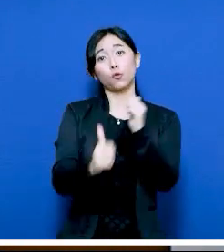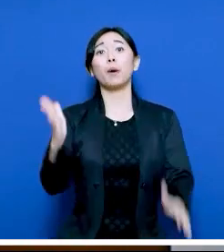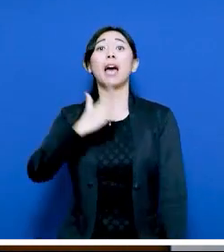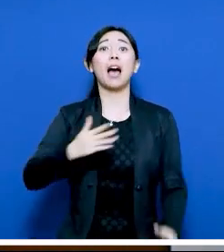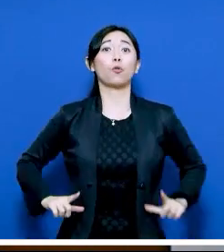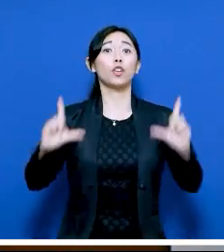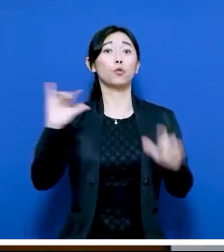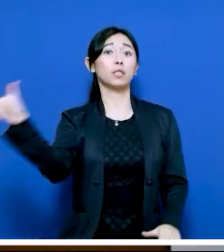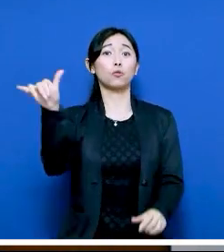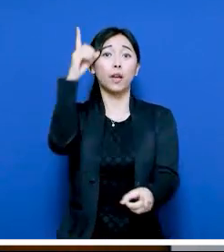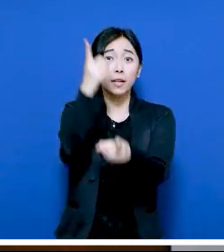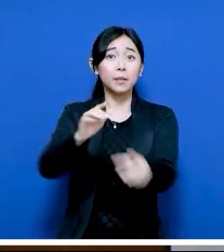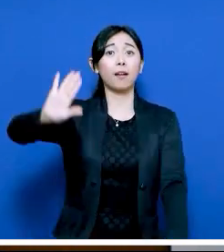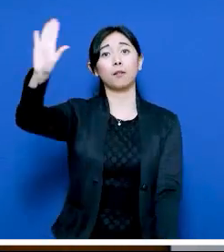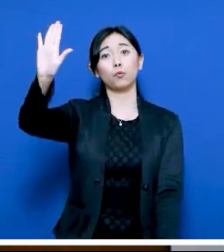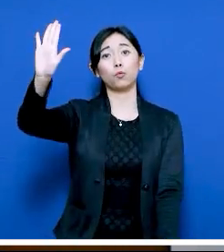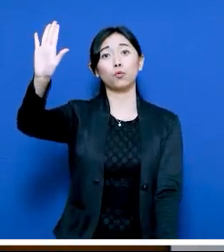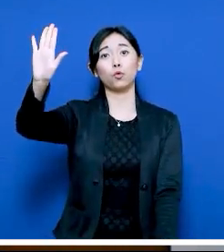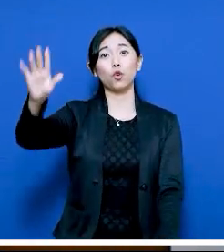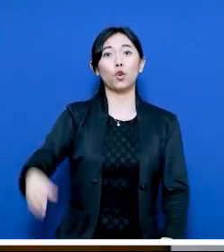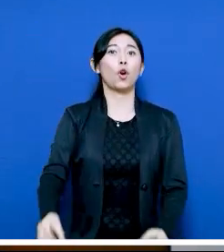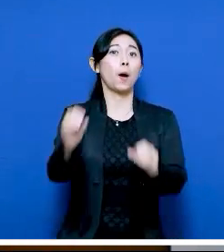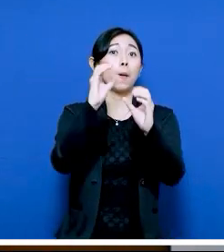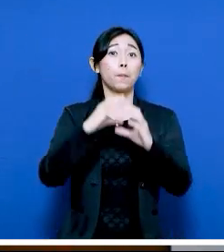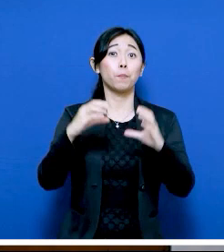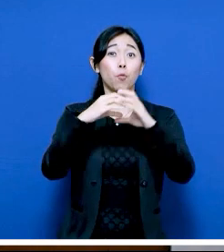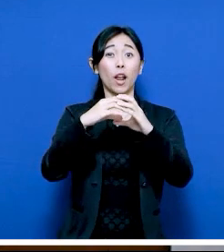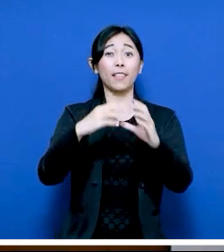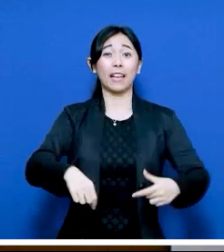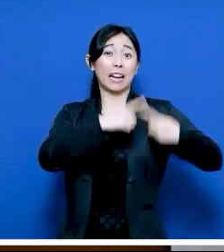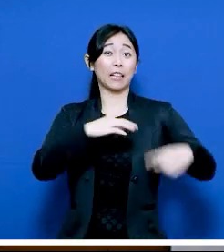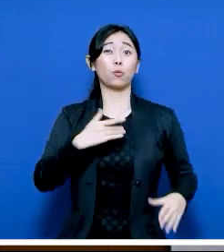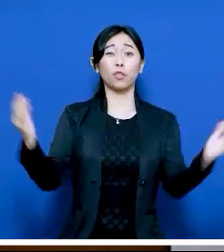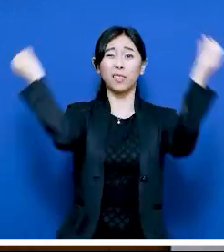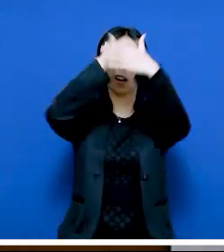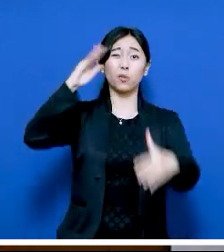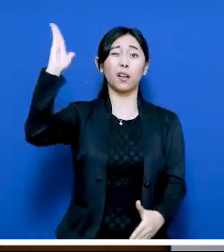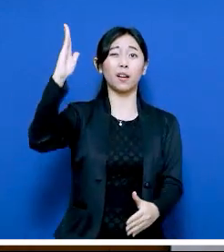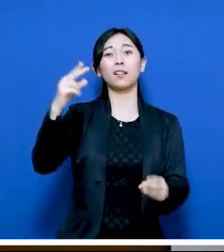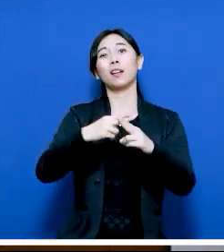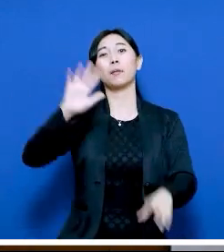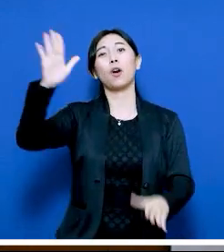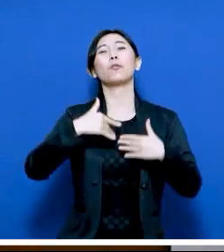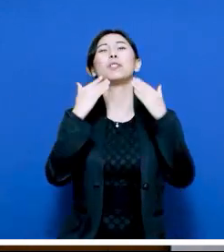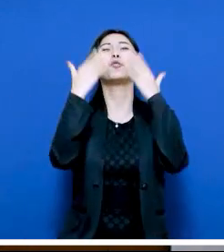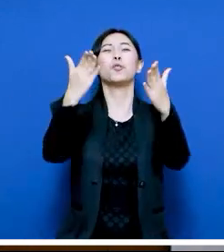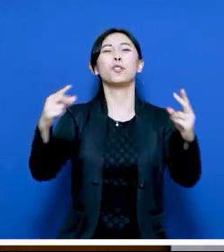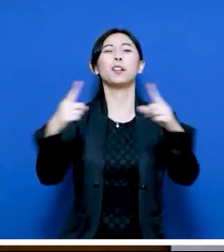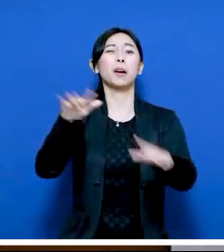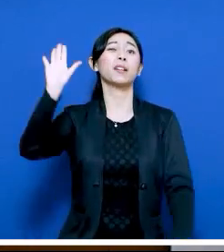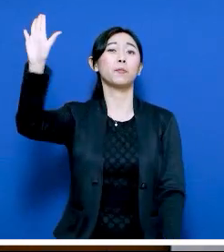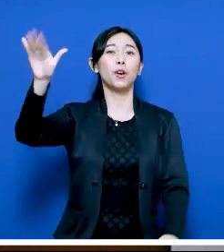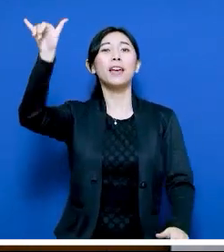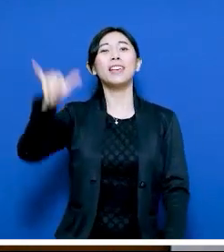hidup menurut kebenaranmu. Bulatkanlah hatiku untuk takut akan namamu, aku hendak bersyukur kepadamu ya